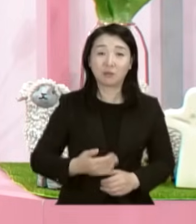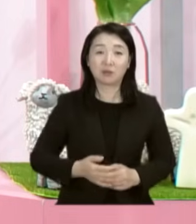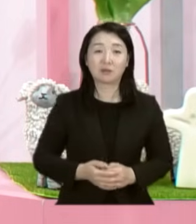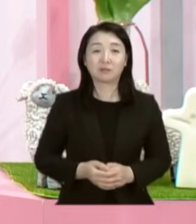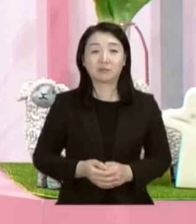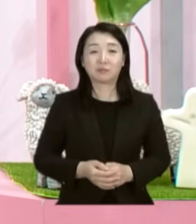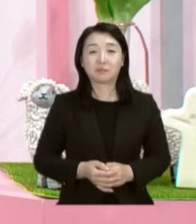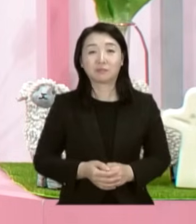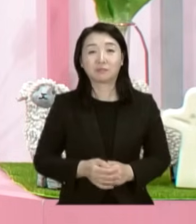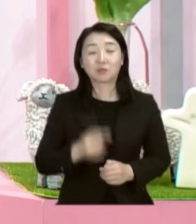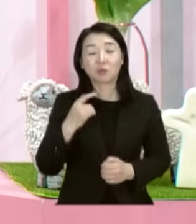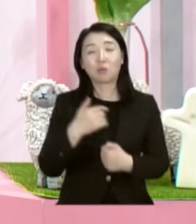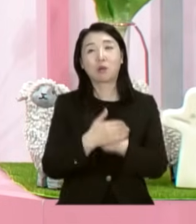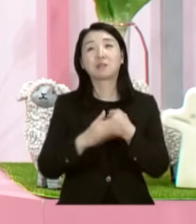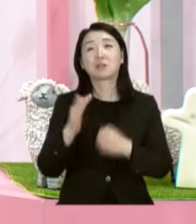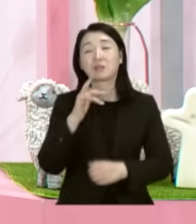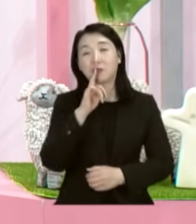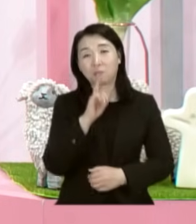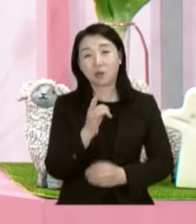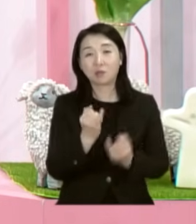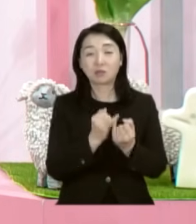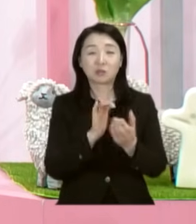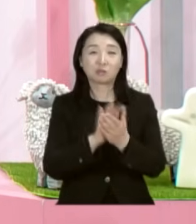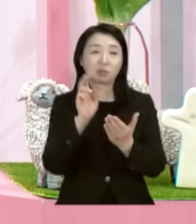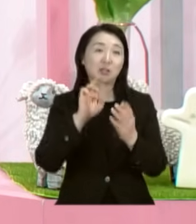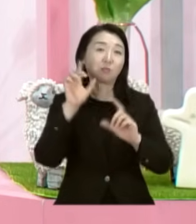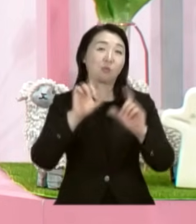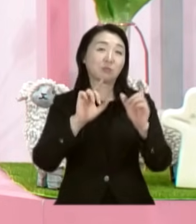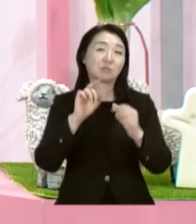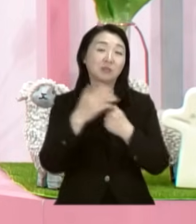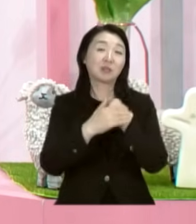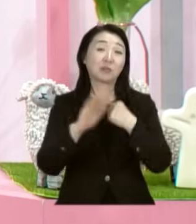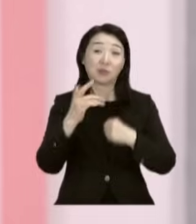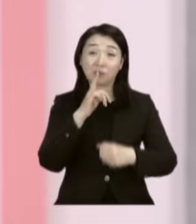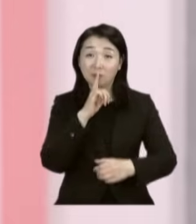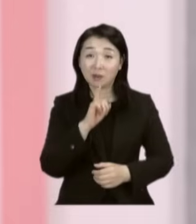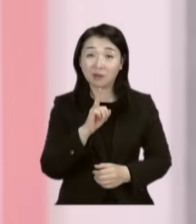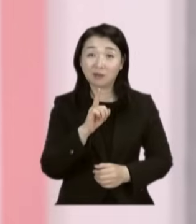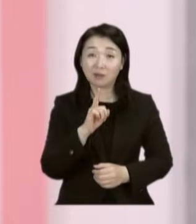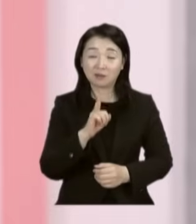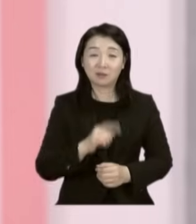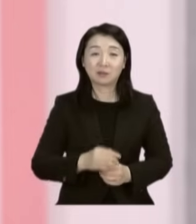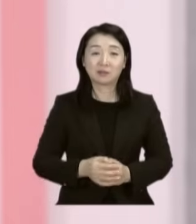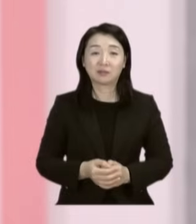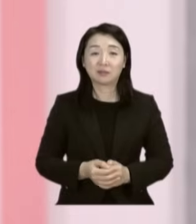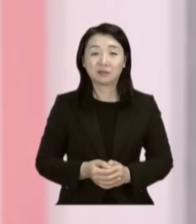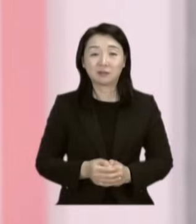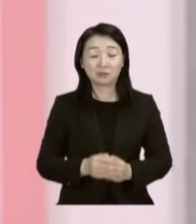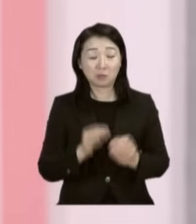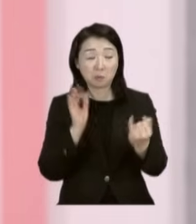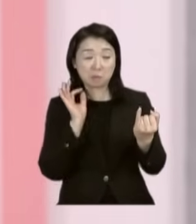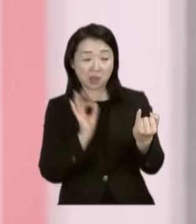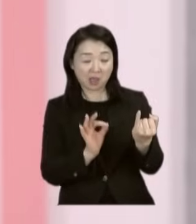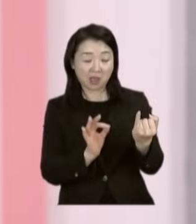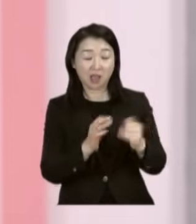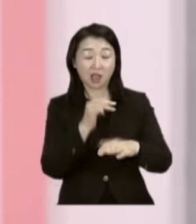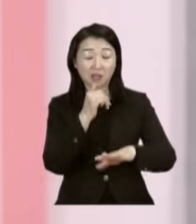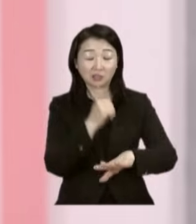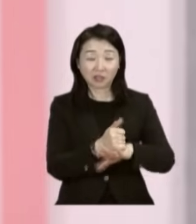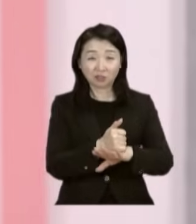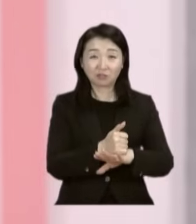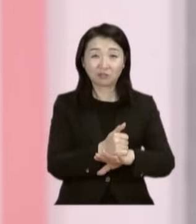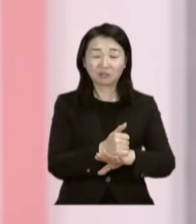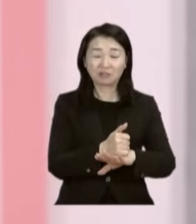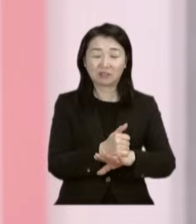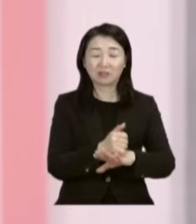보시더라고요 음 너무 은혜 된다고 여자친구가 찬양하는 모습이네 그래서 사실 제가 그걸 보면서 아 나중 된